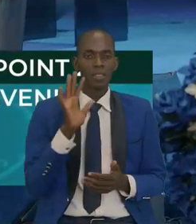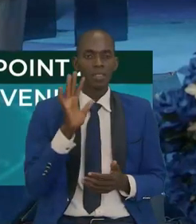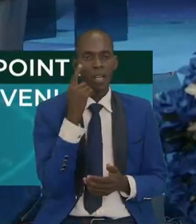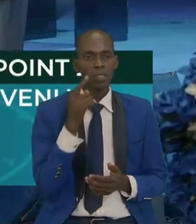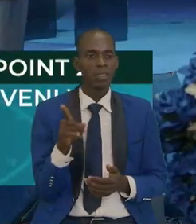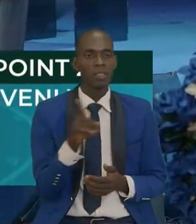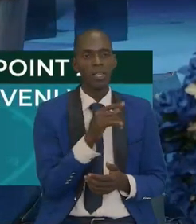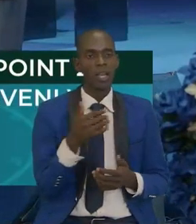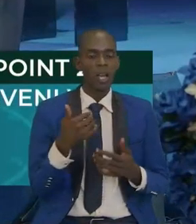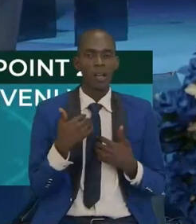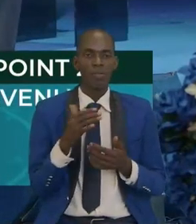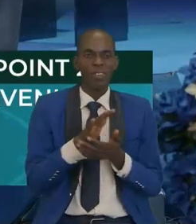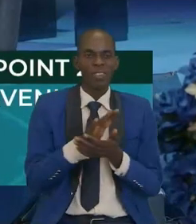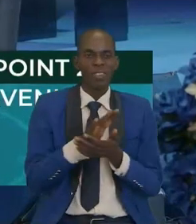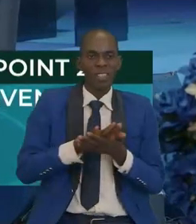leurs oreilles